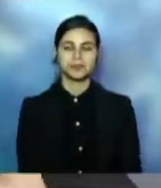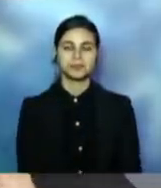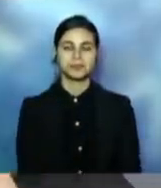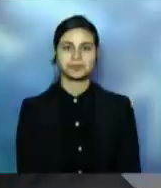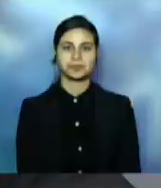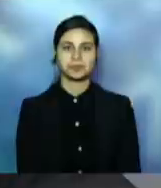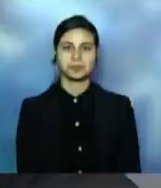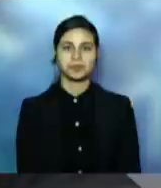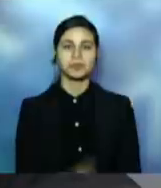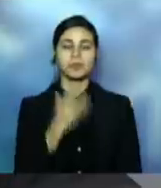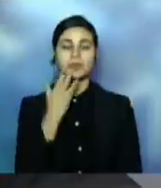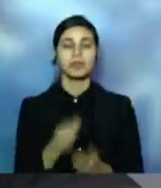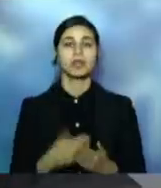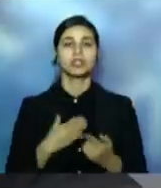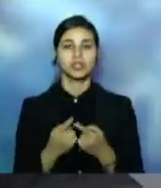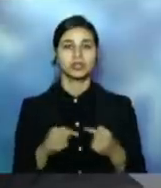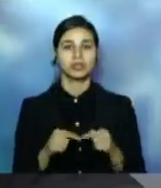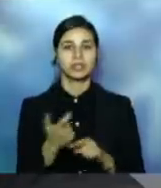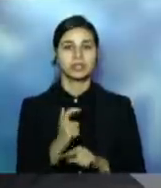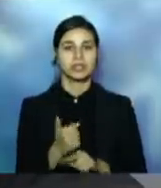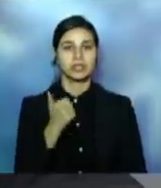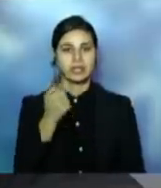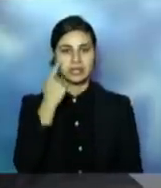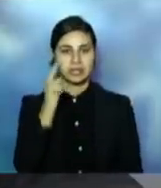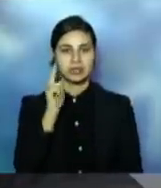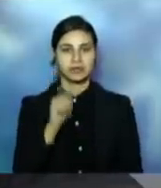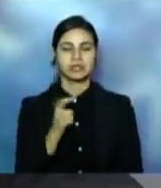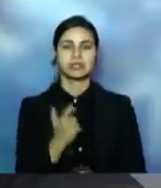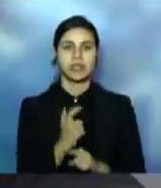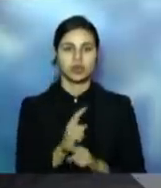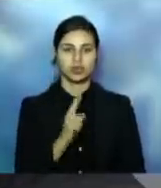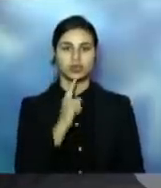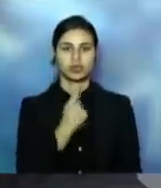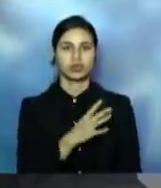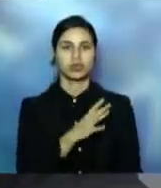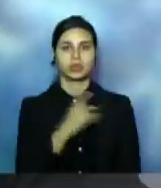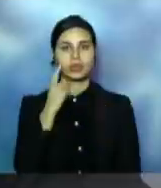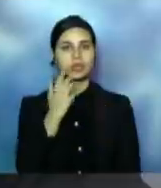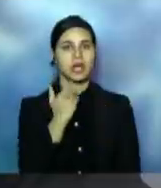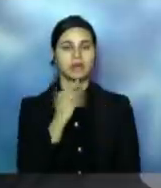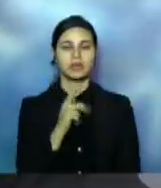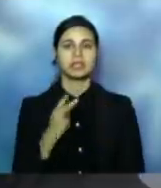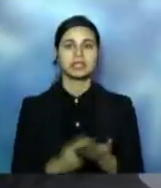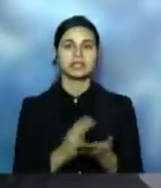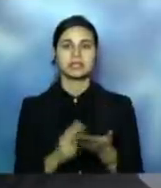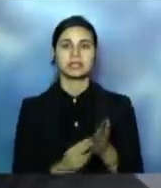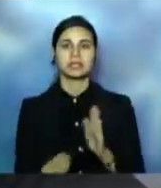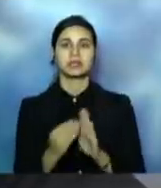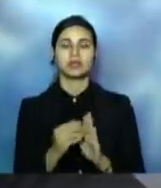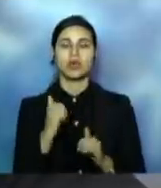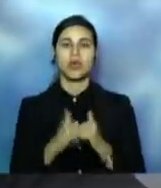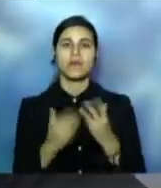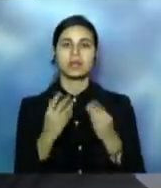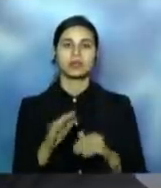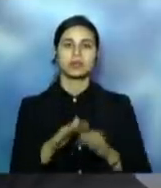ჩვენ ძალიან კარგად ვაცნობიერებდით რა რთული ამოცანის წინაშე ვიდექით. არ არის ადვილი წიგნი შეეცავდეს